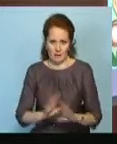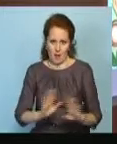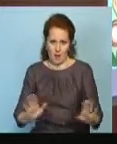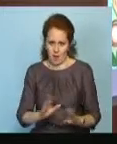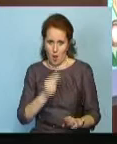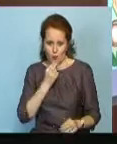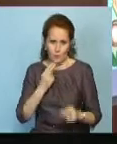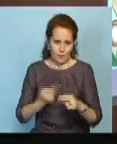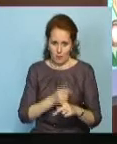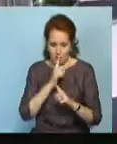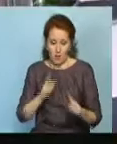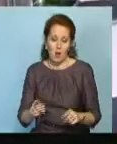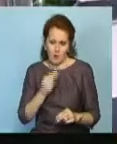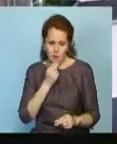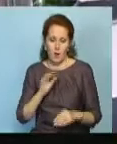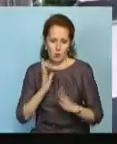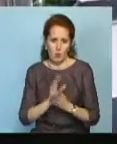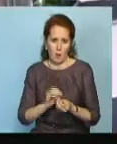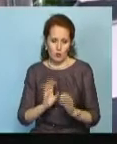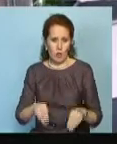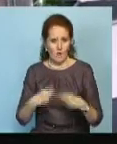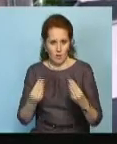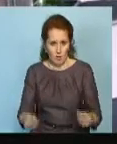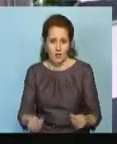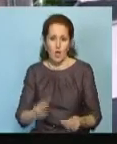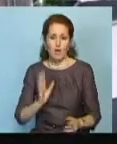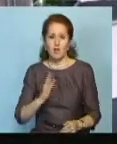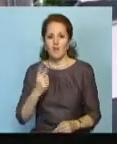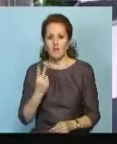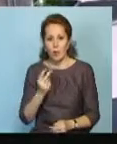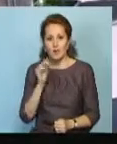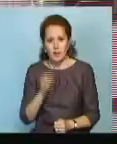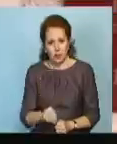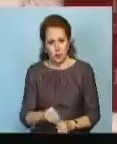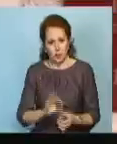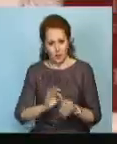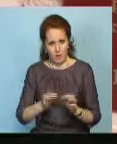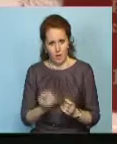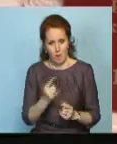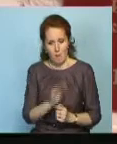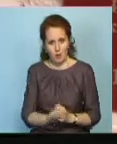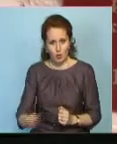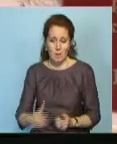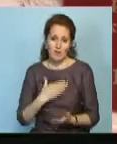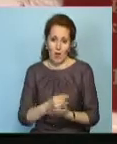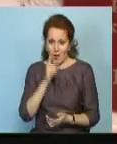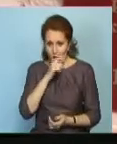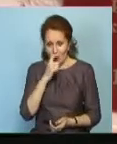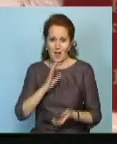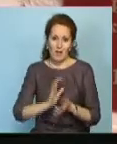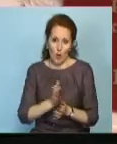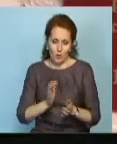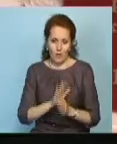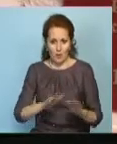обеспечения кисломолочной продукции. Кисломолочная продукция выдается 2000 ижевским малышам. Свои кефирчики и творожки дети в основном